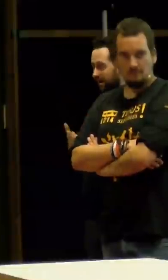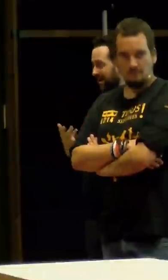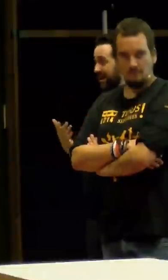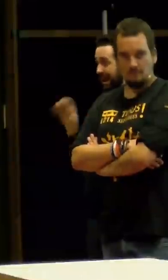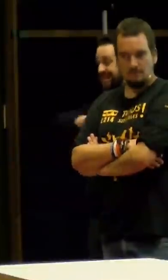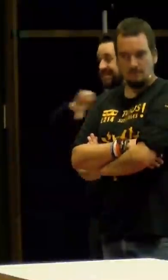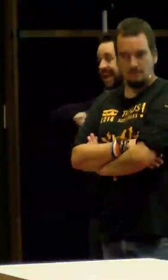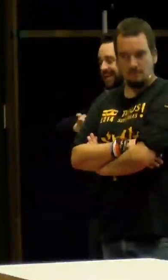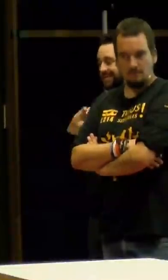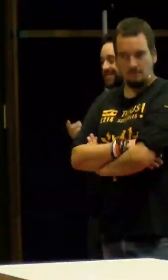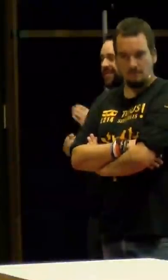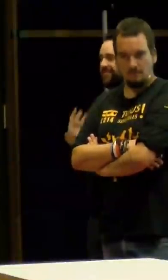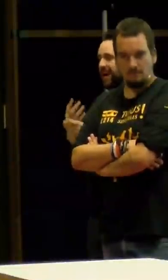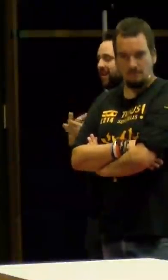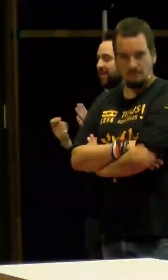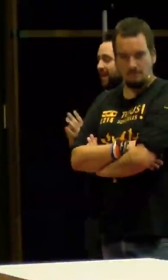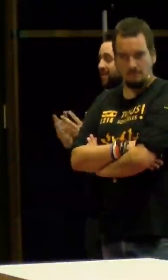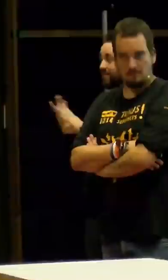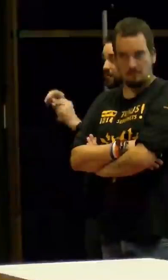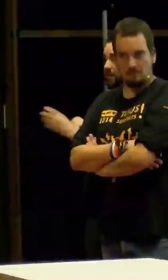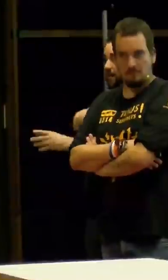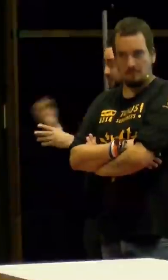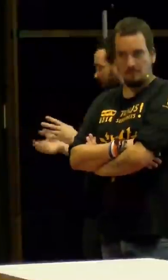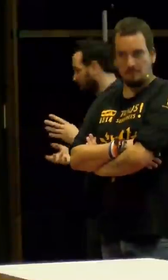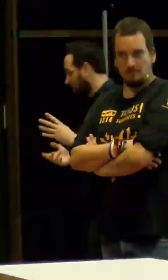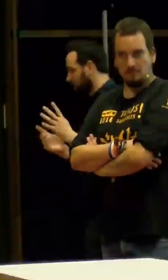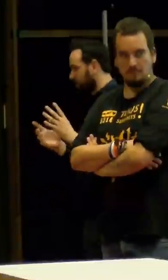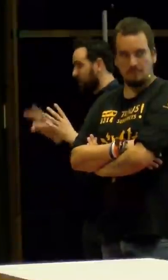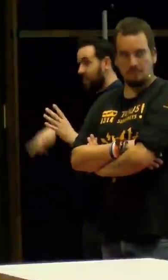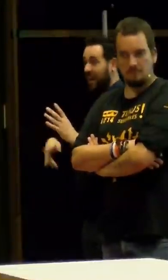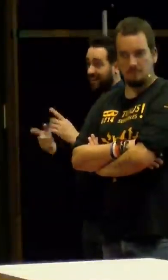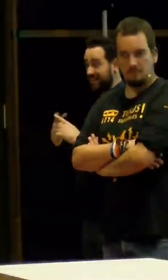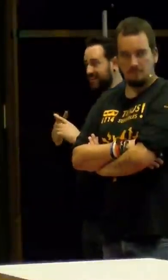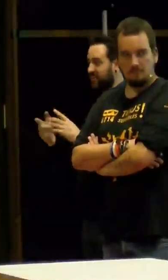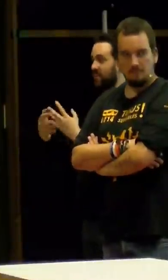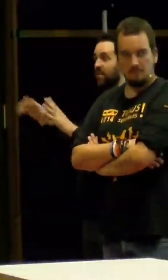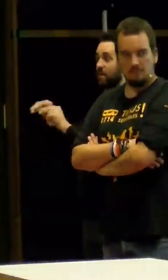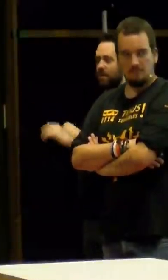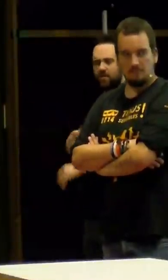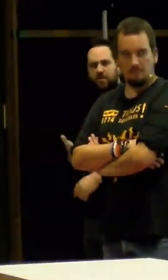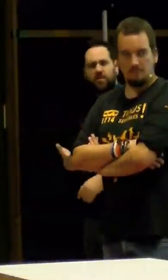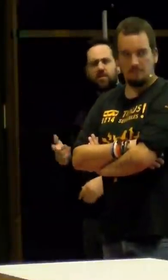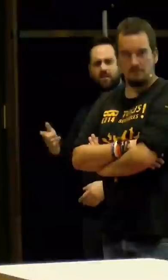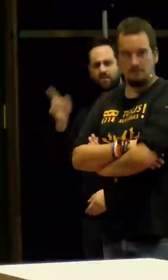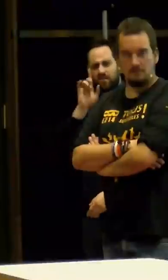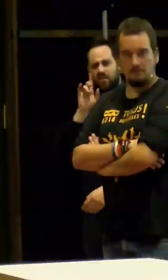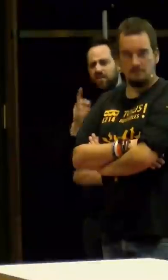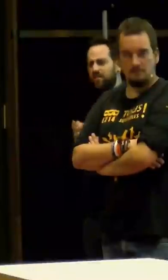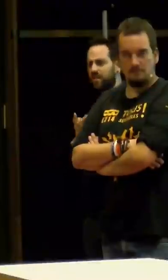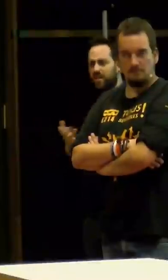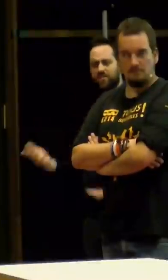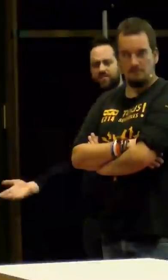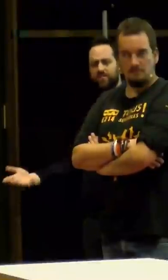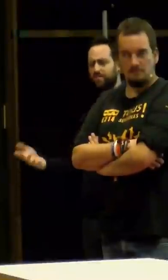avec nos connaissances, ce qui est le plus compliqué, finalement, c'est pas tellement de manger, c'est plutôt de